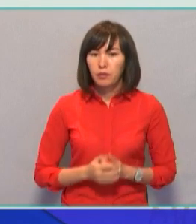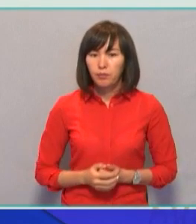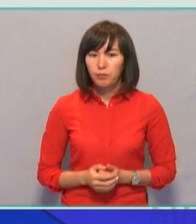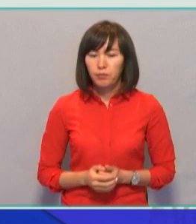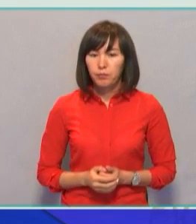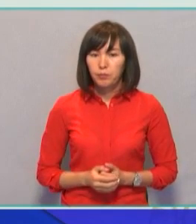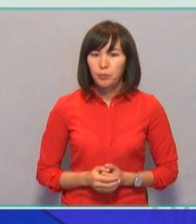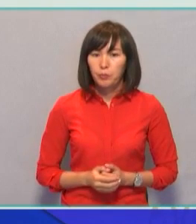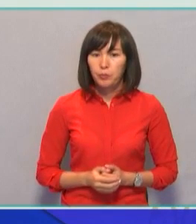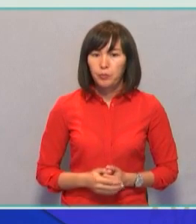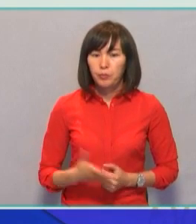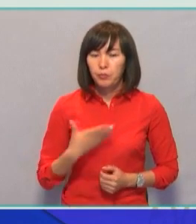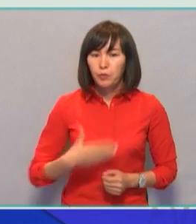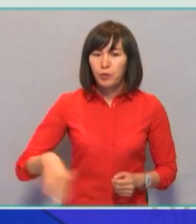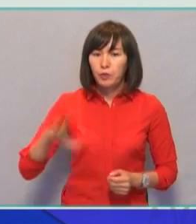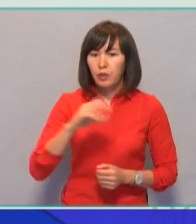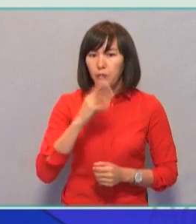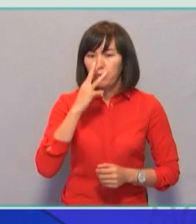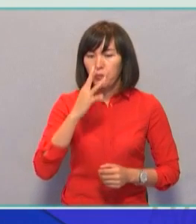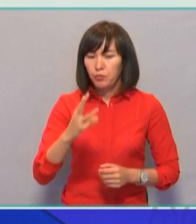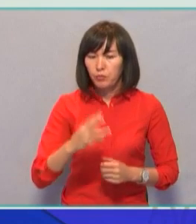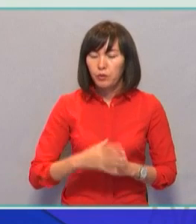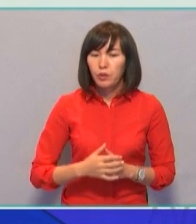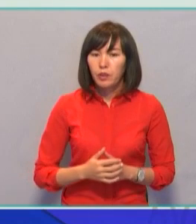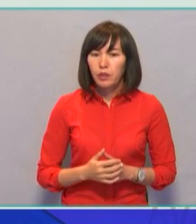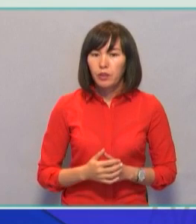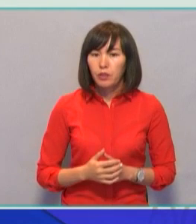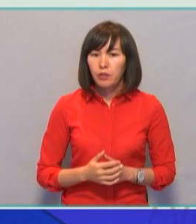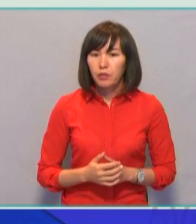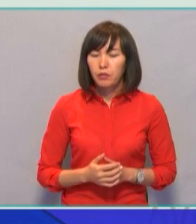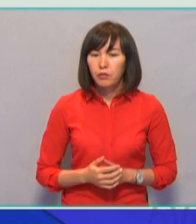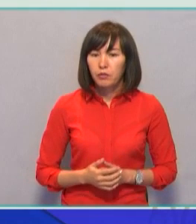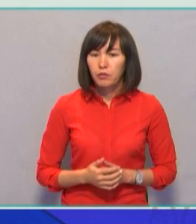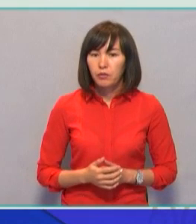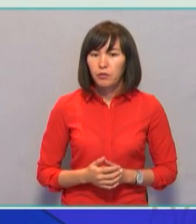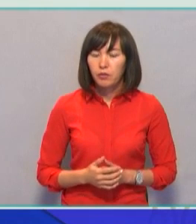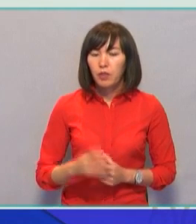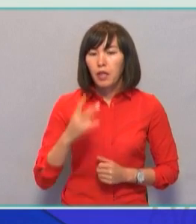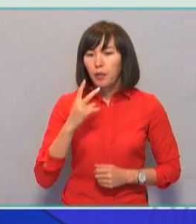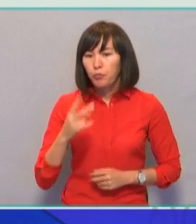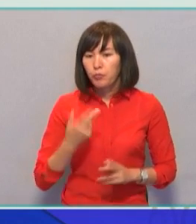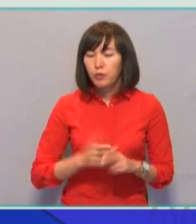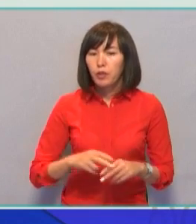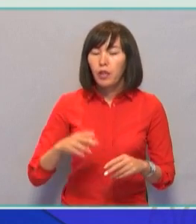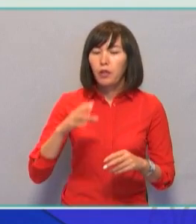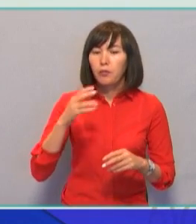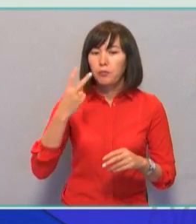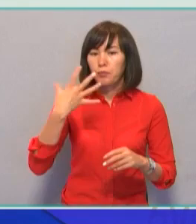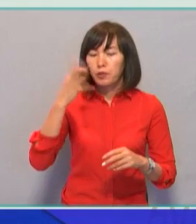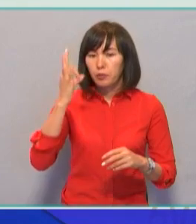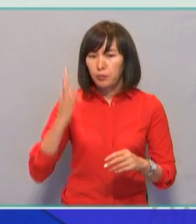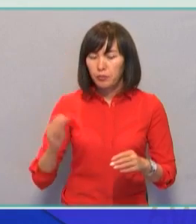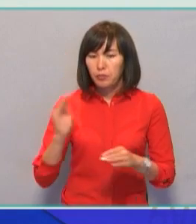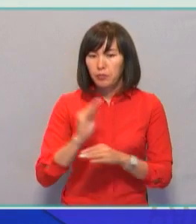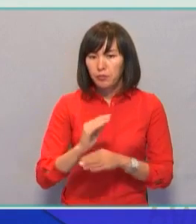жалақыны. Сондықтан біз жалпы жалақысынан, өзі должностной оклад деген бар, сол окладты қарап, сол окладқа 25%